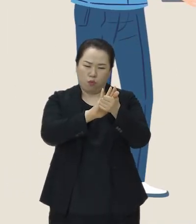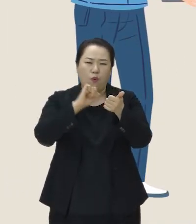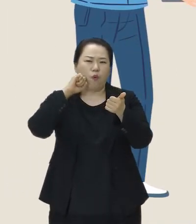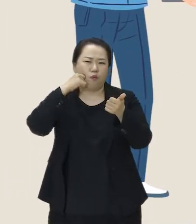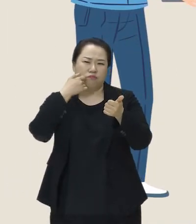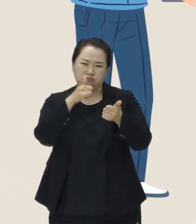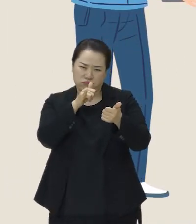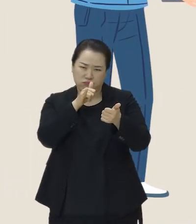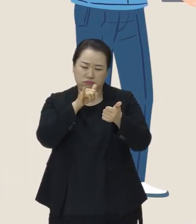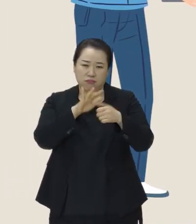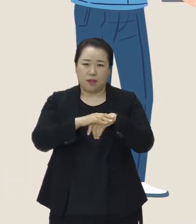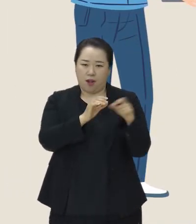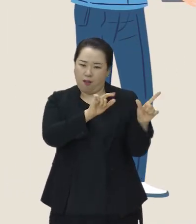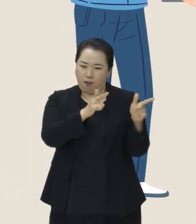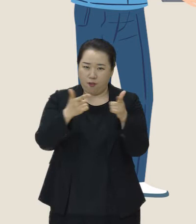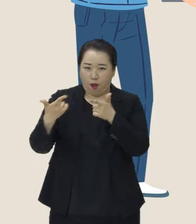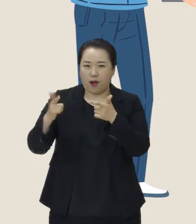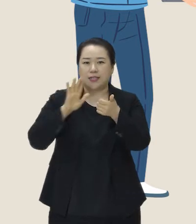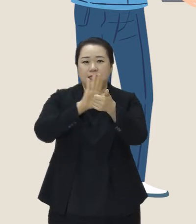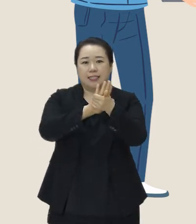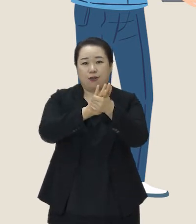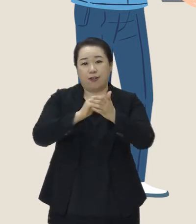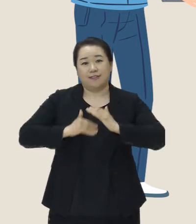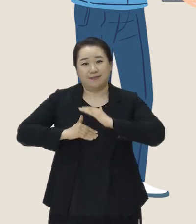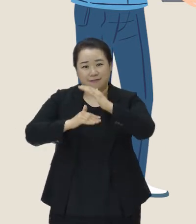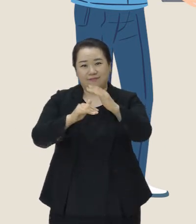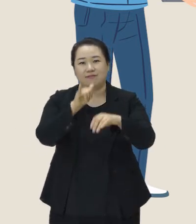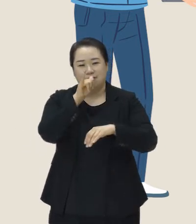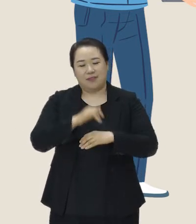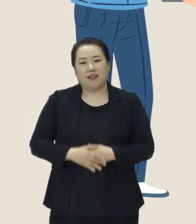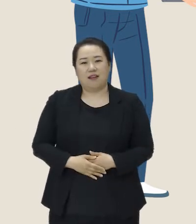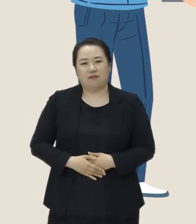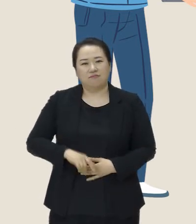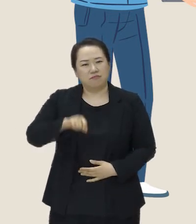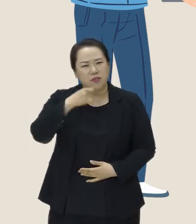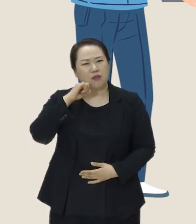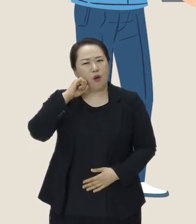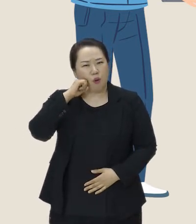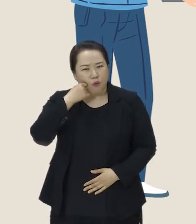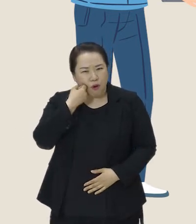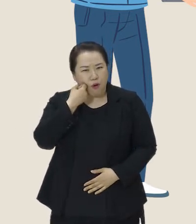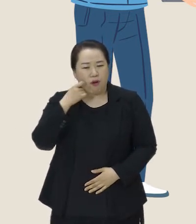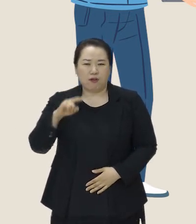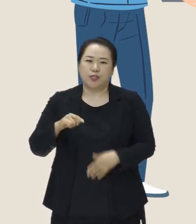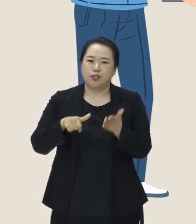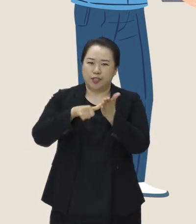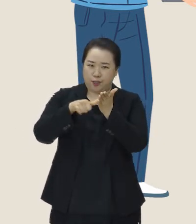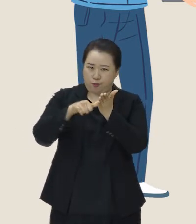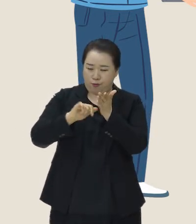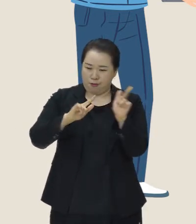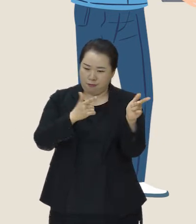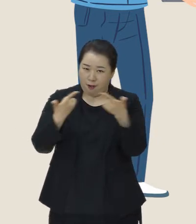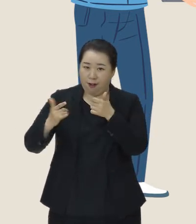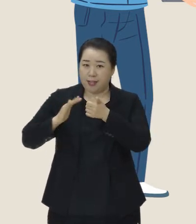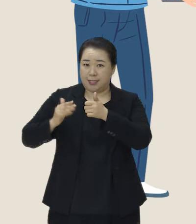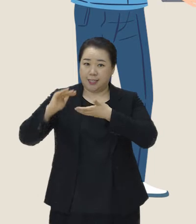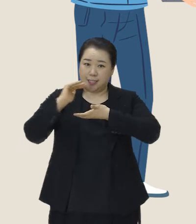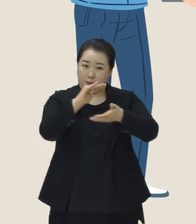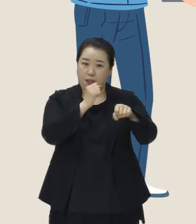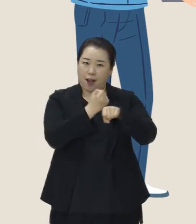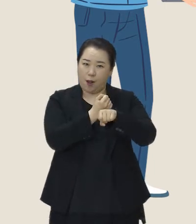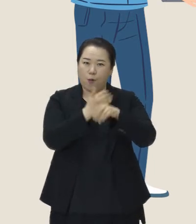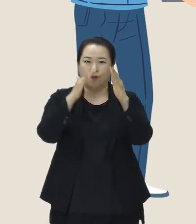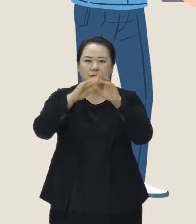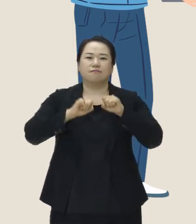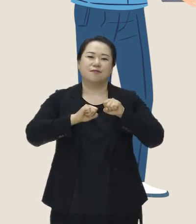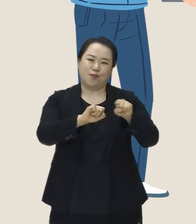가구 등의 돌봄 공백을 예방하기 위해 각종 지원을 이어갑니다. 식사가 어려운 가구에 밑반찬과 식료품을